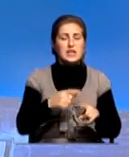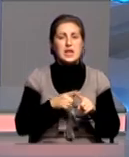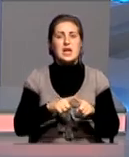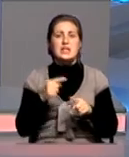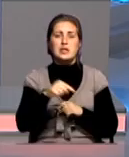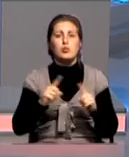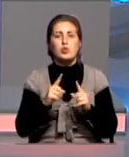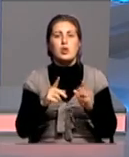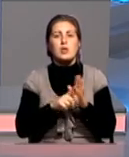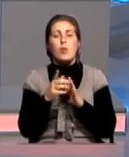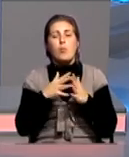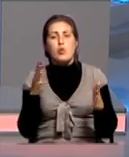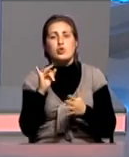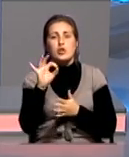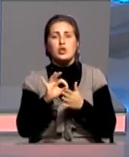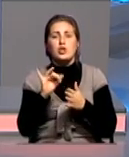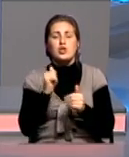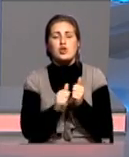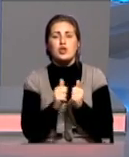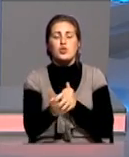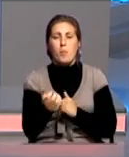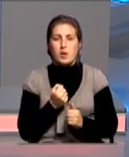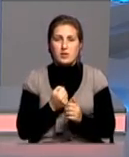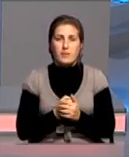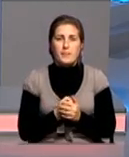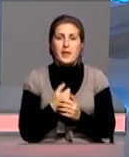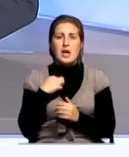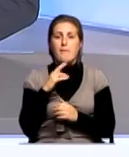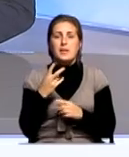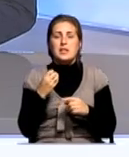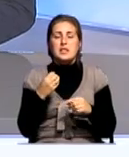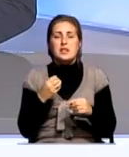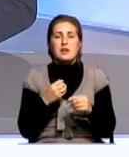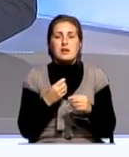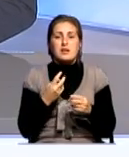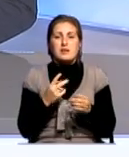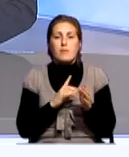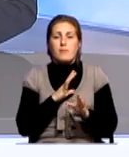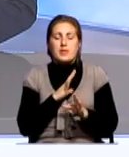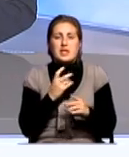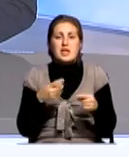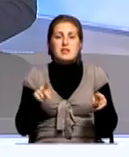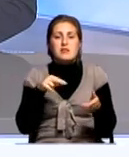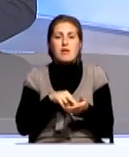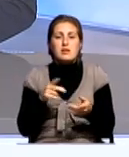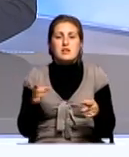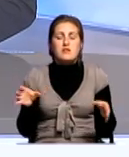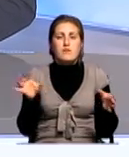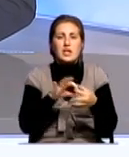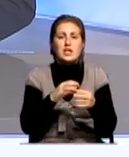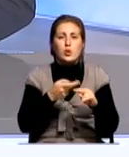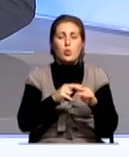что стали больше и чаще брать Вы знаете я бы не стал сводить эту проблему исключительно